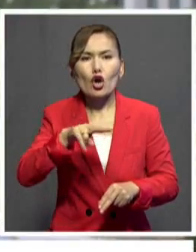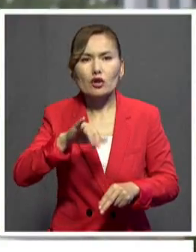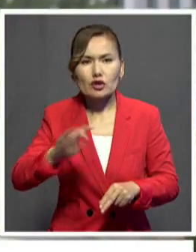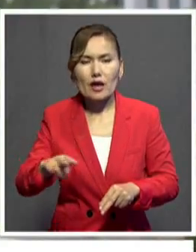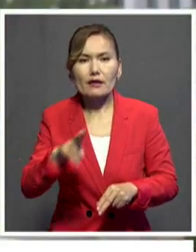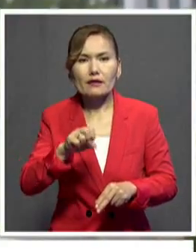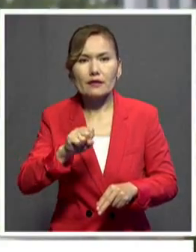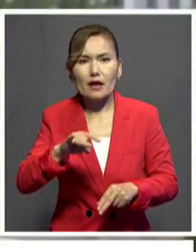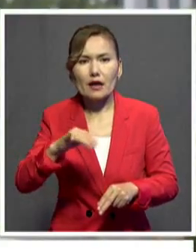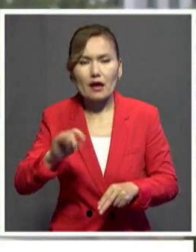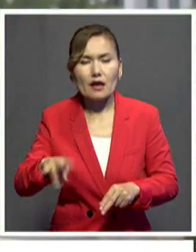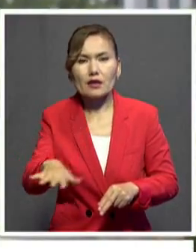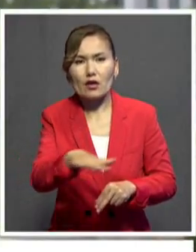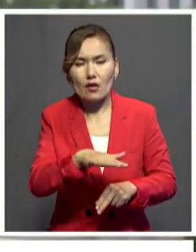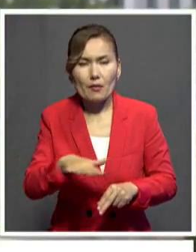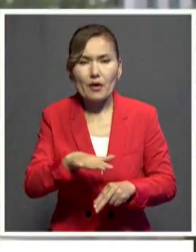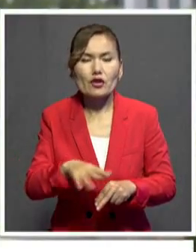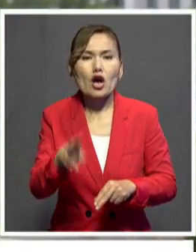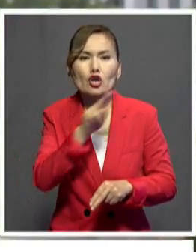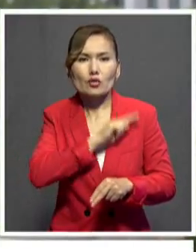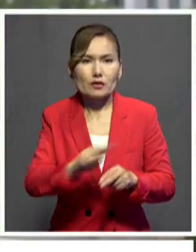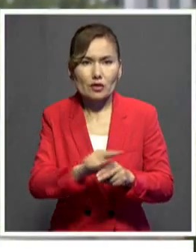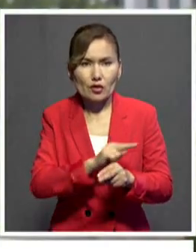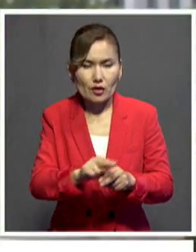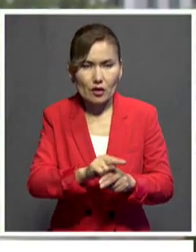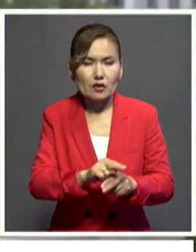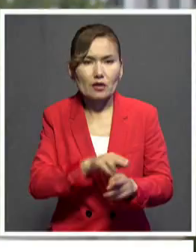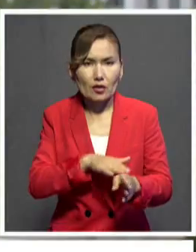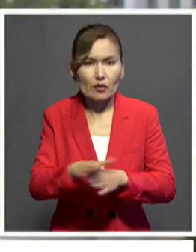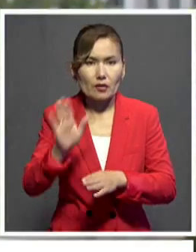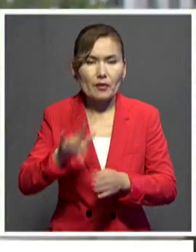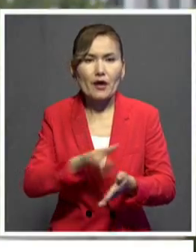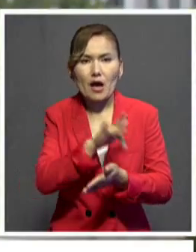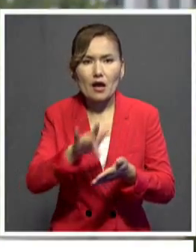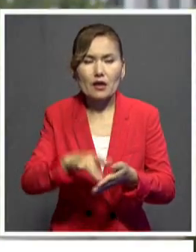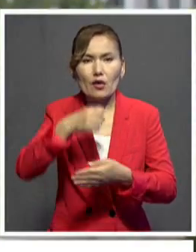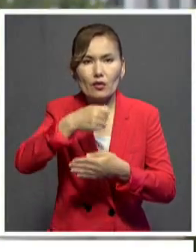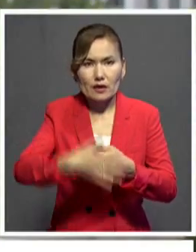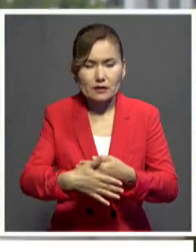Дархан сол ықшамаудандарында жұмыс жүргізілді. Қаланың ортасында